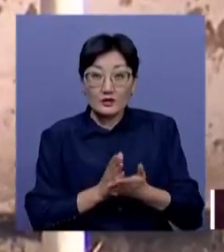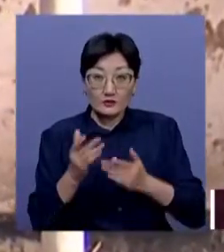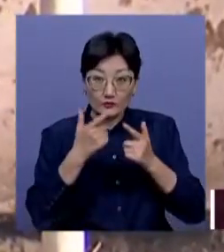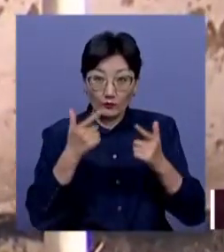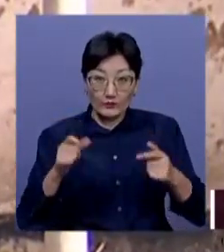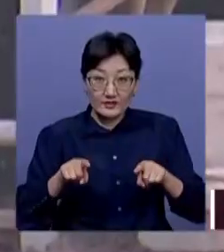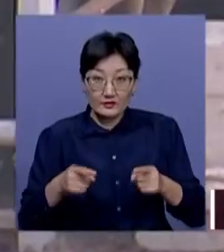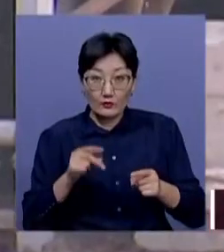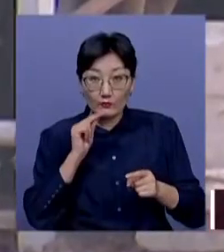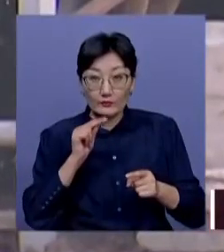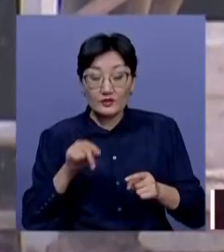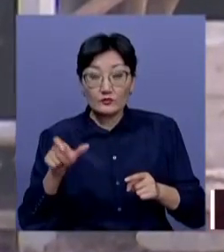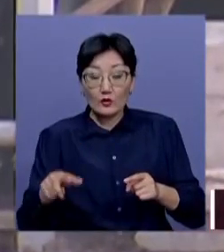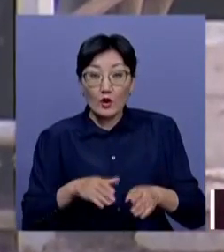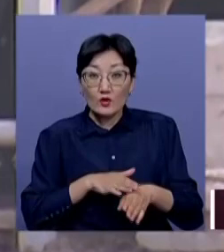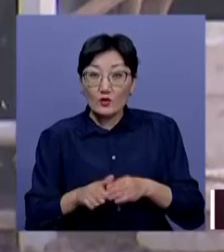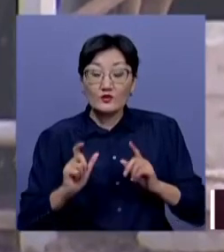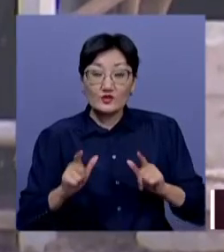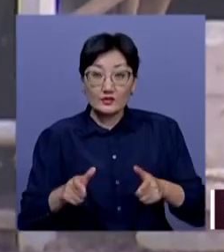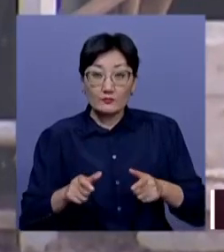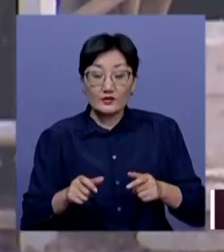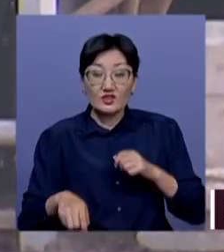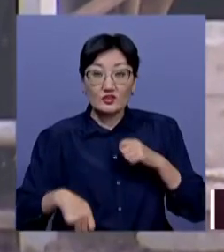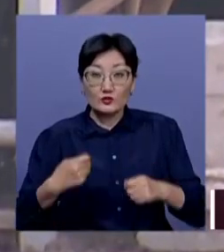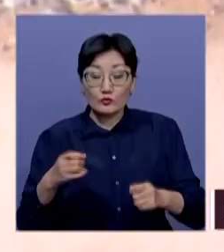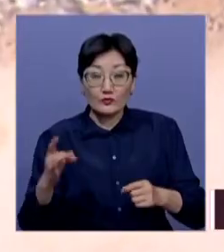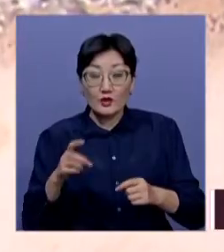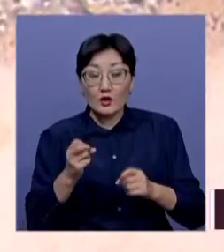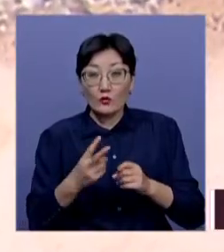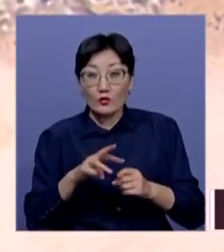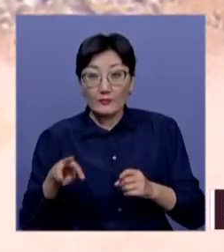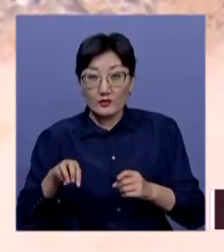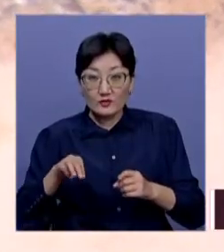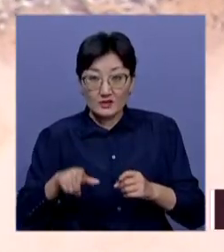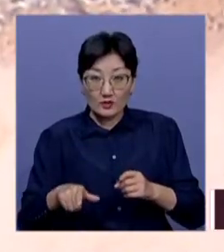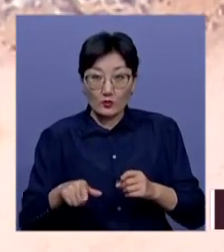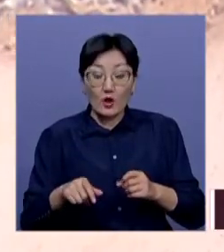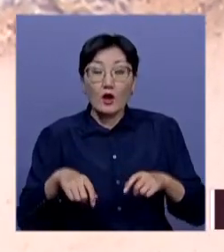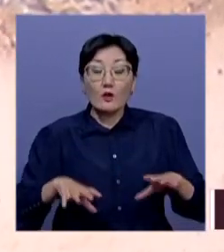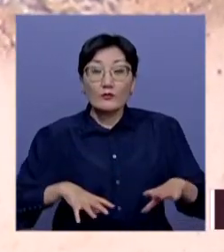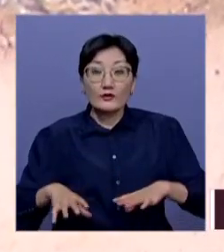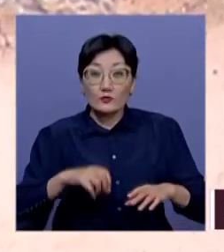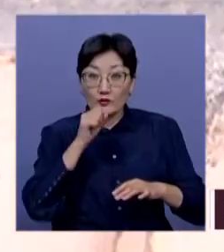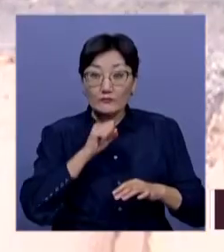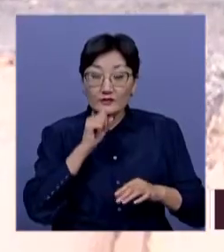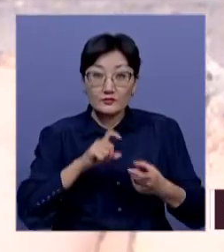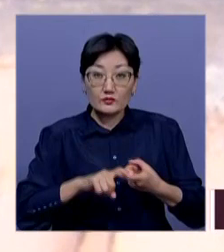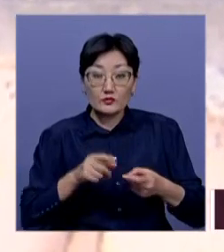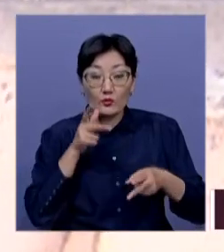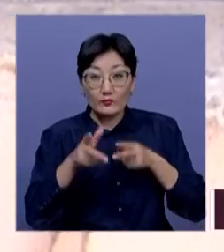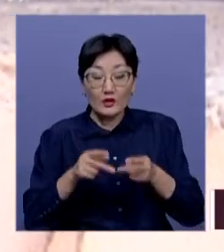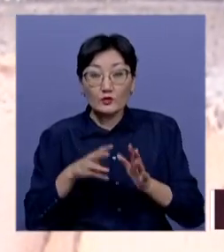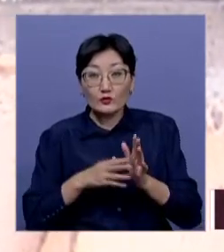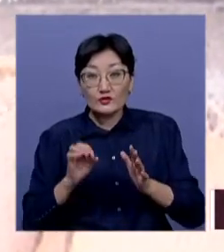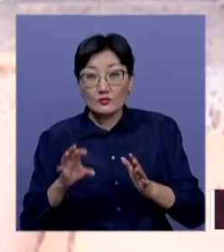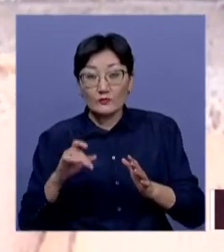хабарлауынша ұсталған қылмысын толық мойындады. Келтірілген шығын көлемі 12 миллион теңгеден асады. Малдың қолды болғаны туралы арыз 9